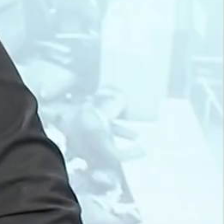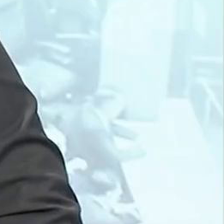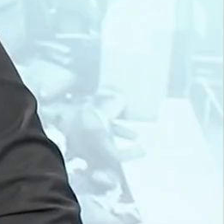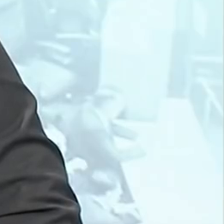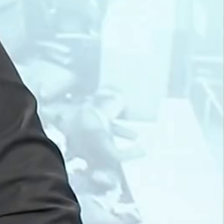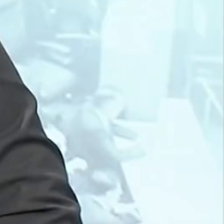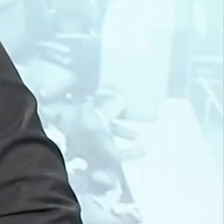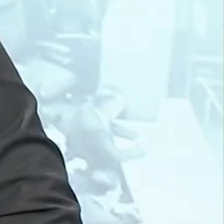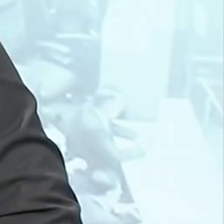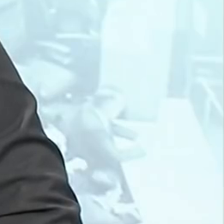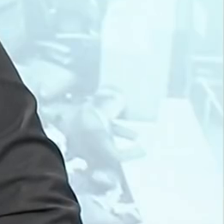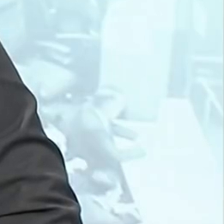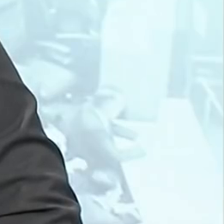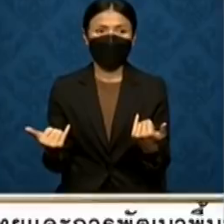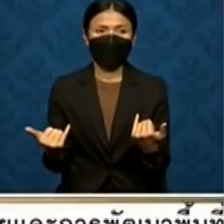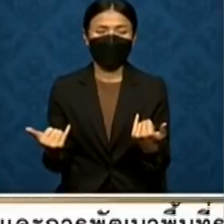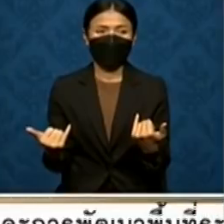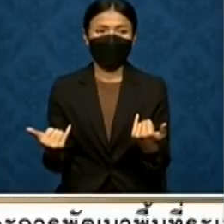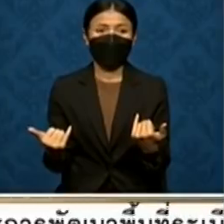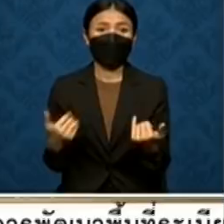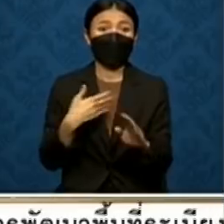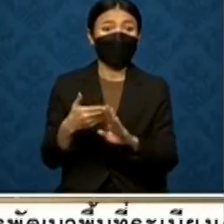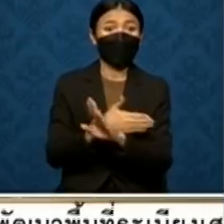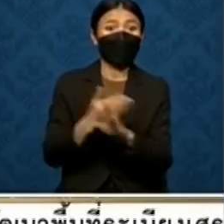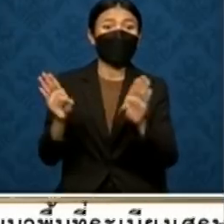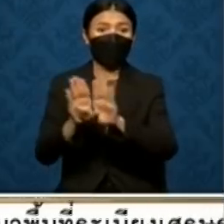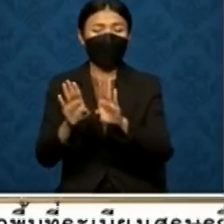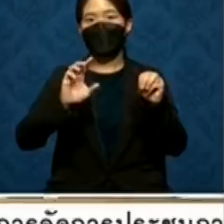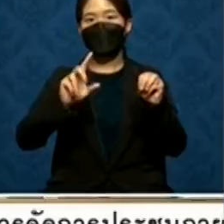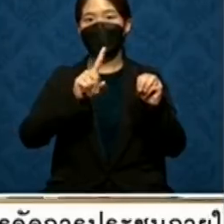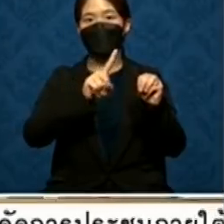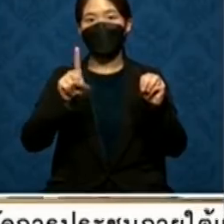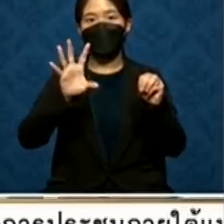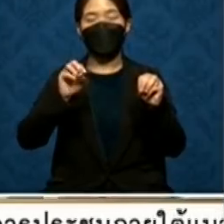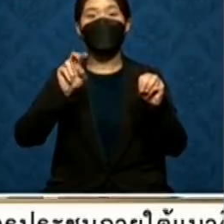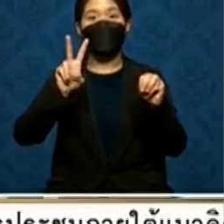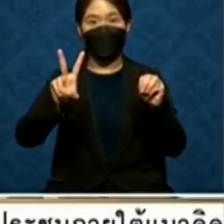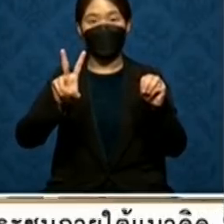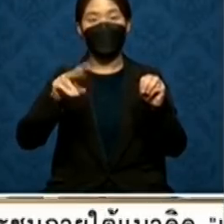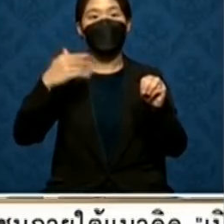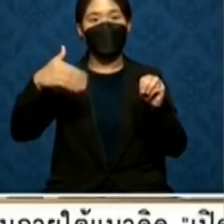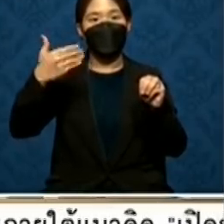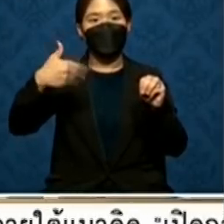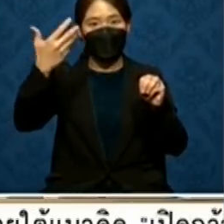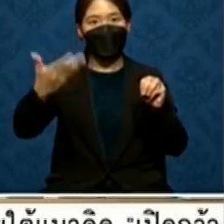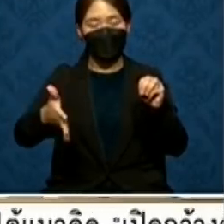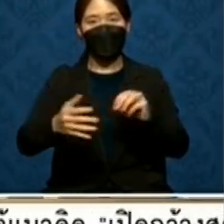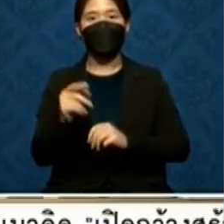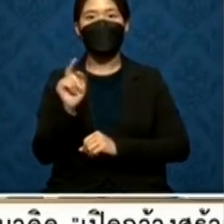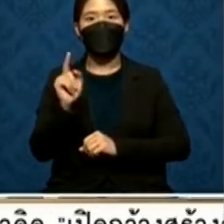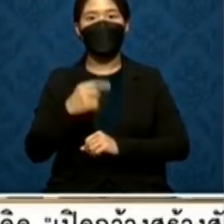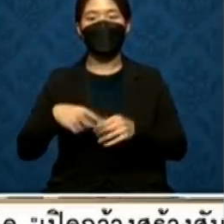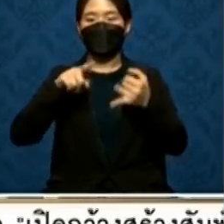ภาวะที่เขามีเสียงข้างมากที่เกินกว่าเสียงฝ่ายค้านเนี่ยค่อนข้างเยอะนะครับ ครับ แล้วก็เป็นการล่มที่พวกเราเนี่ยดูแล้วเนี่ยบ